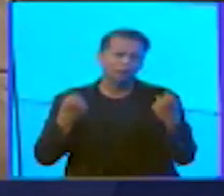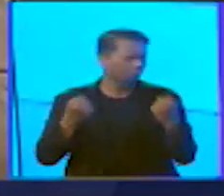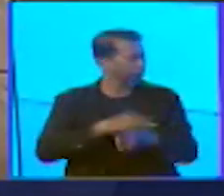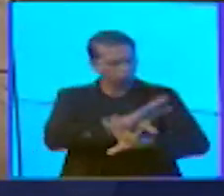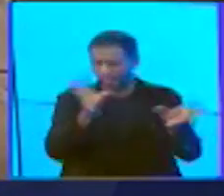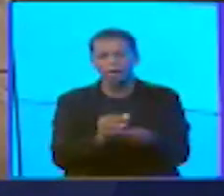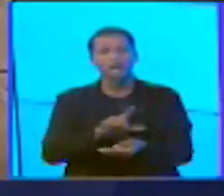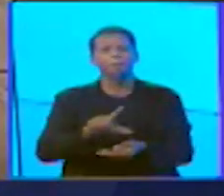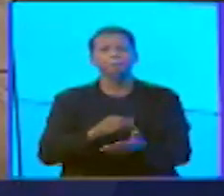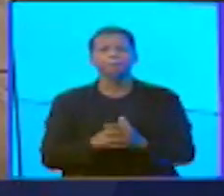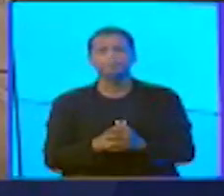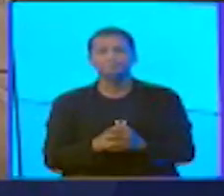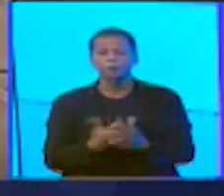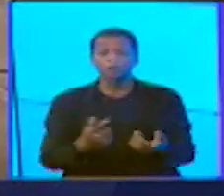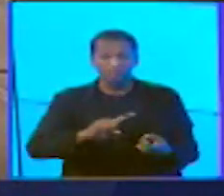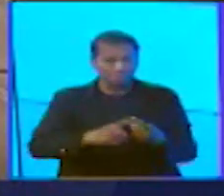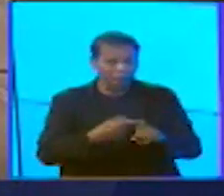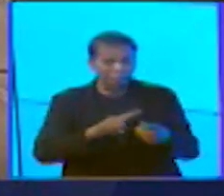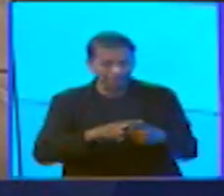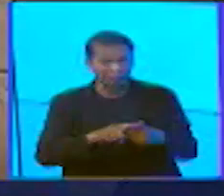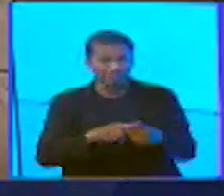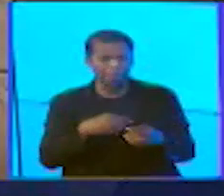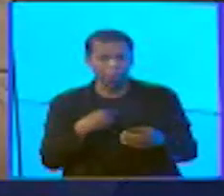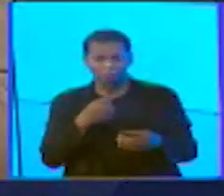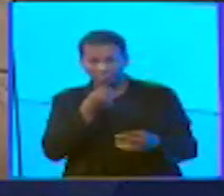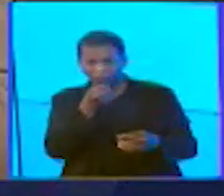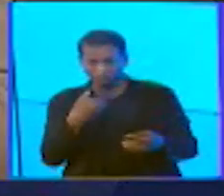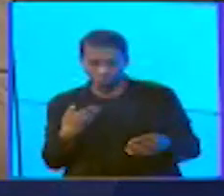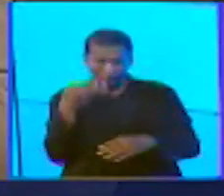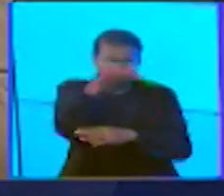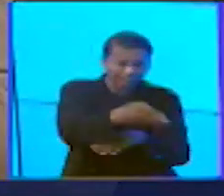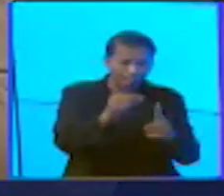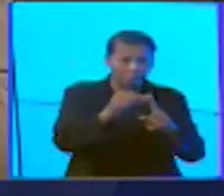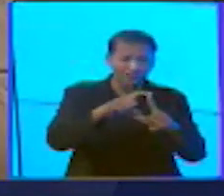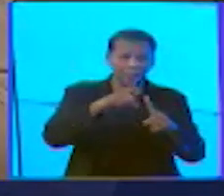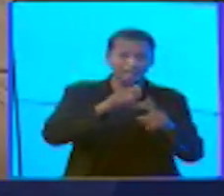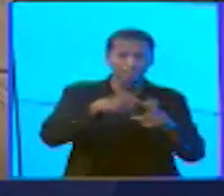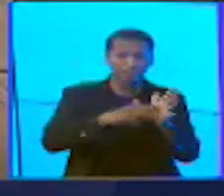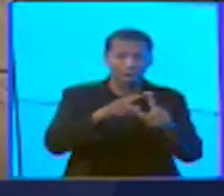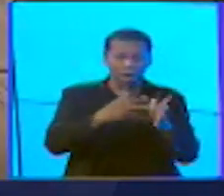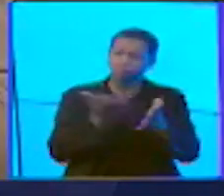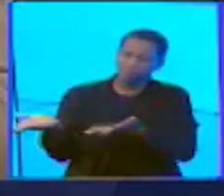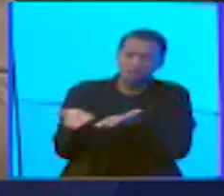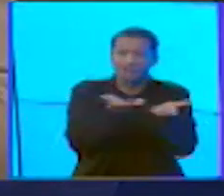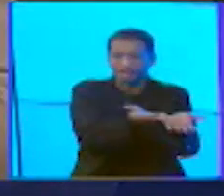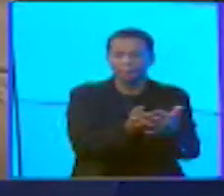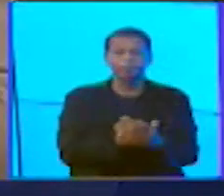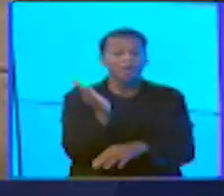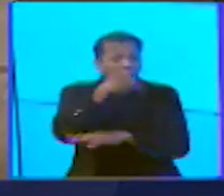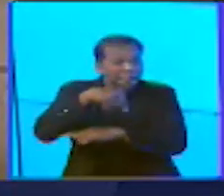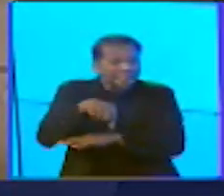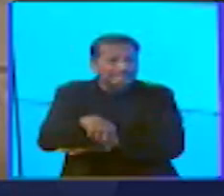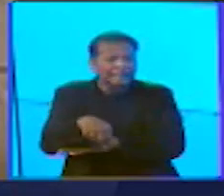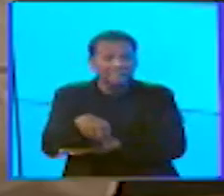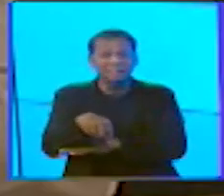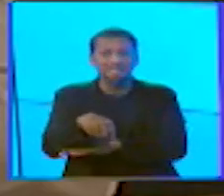sambil melihat ya kalau ada yang mau Meliput teman-teman ada di kita silahkan tetapi hari ini kita tadi malam sudah kita